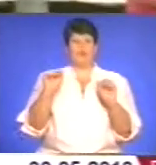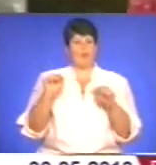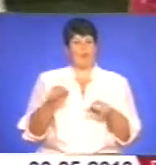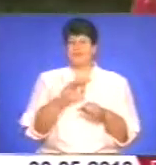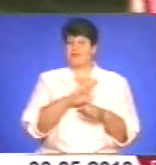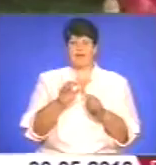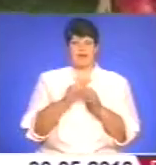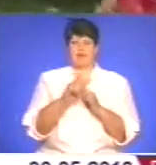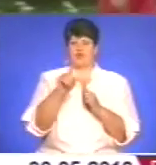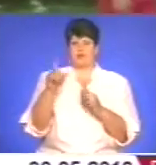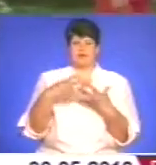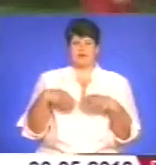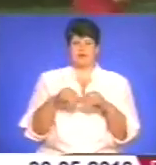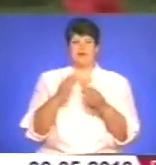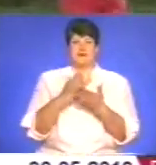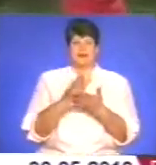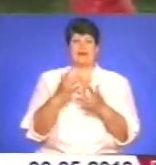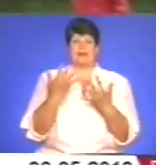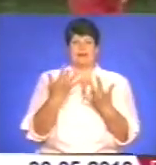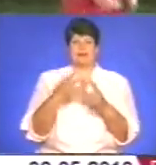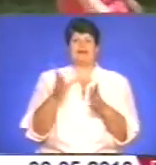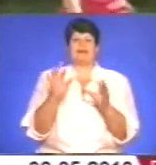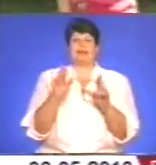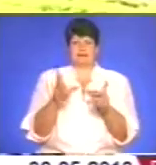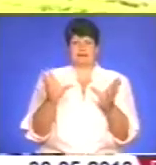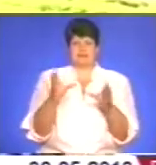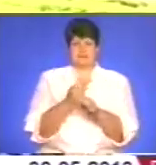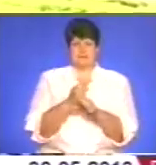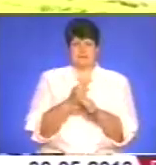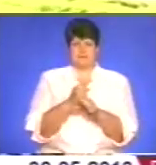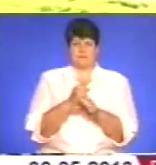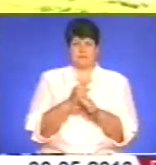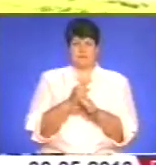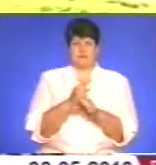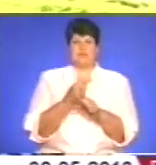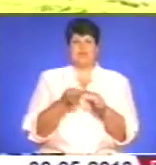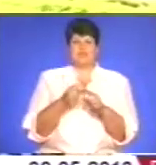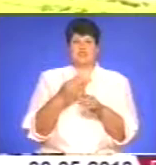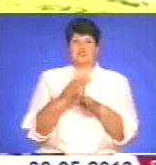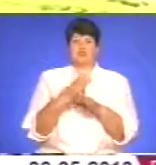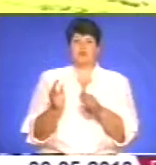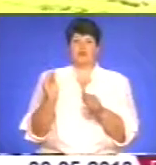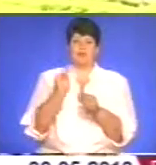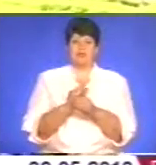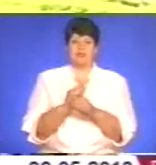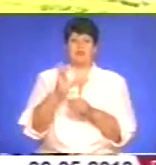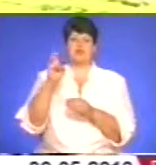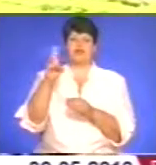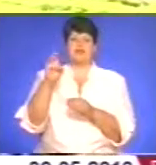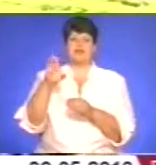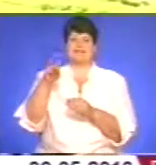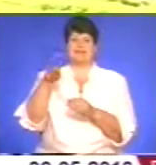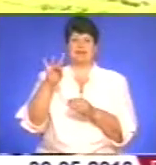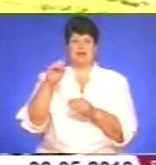кожна сім'я. Є кілька способів, як її здешевити. Це часткова доплата за рахунок коштів фонду соціального